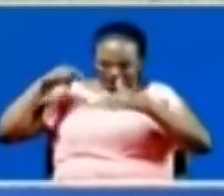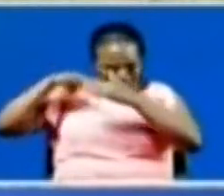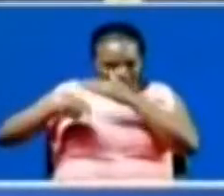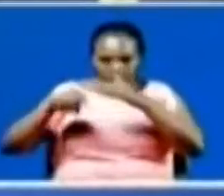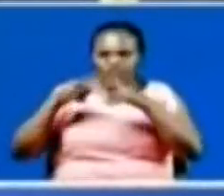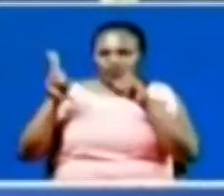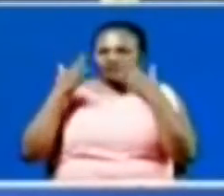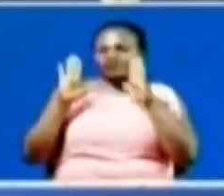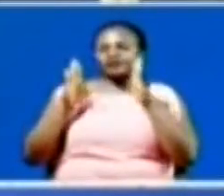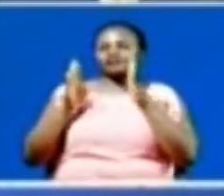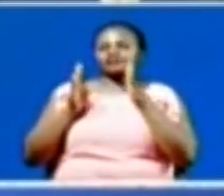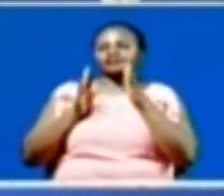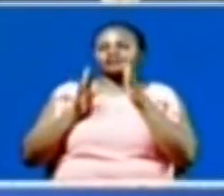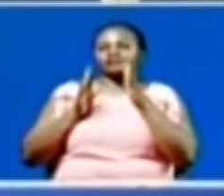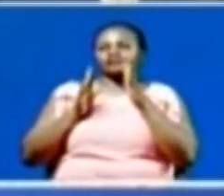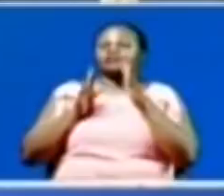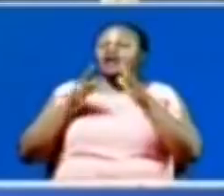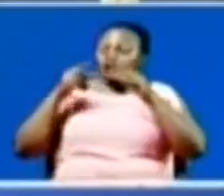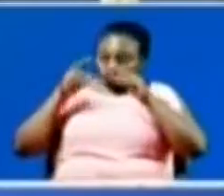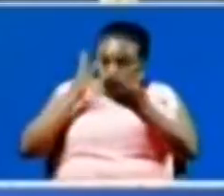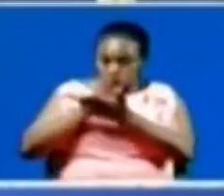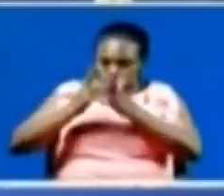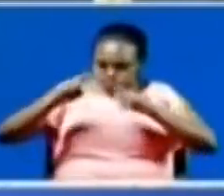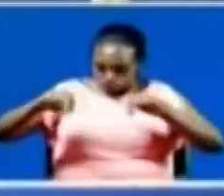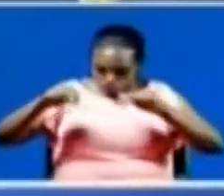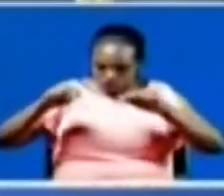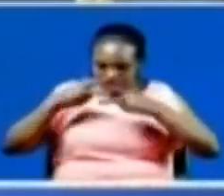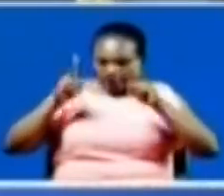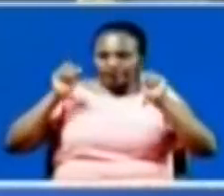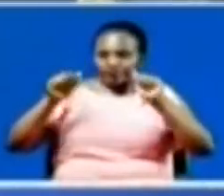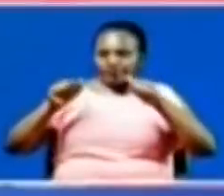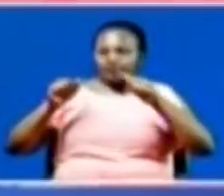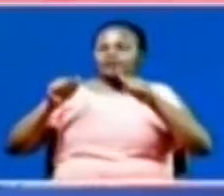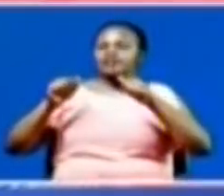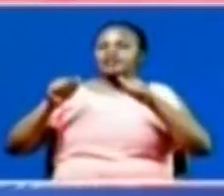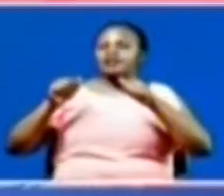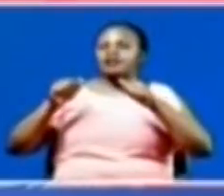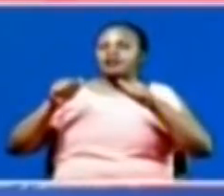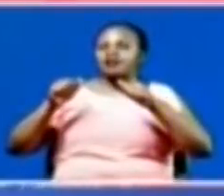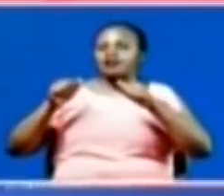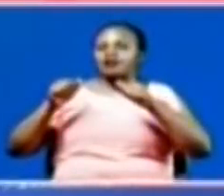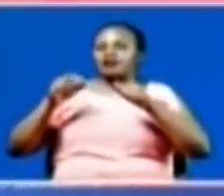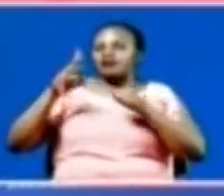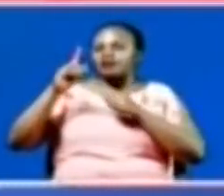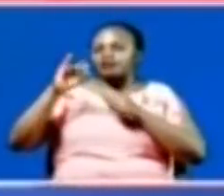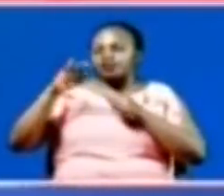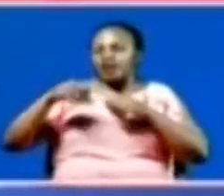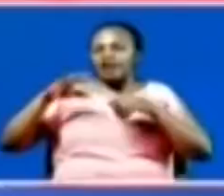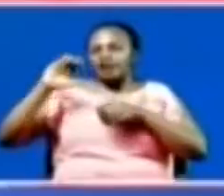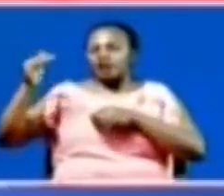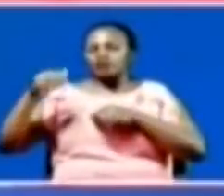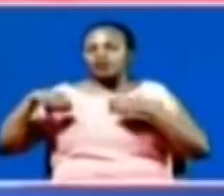dhabiti umeanzishwa. Uchunguzi umeanzishwa na mkuu wa DCI wa